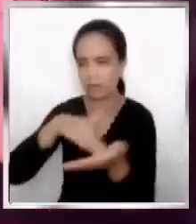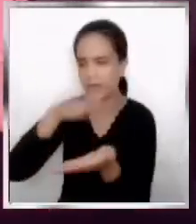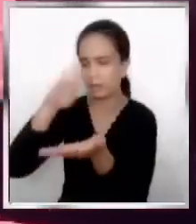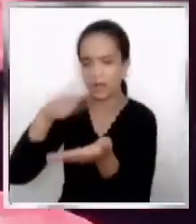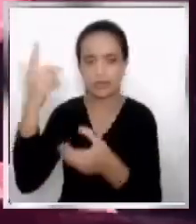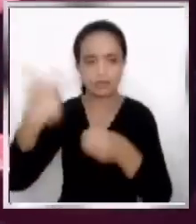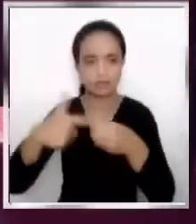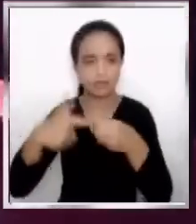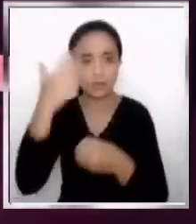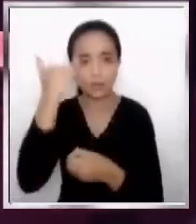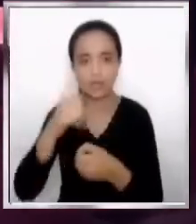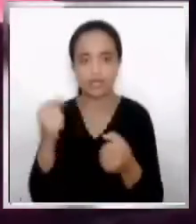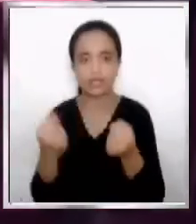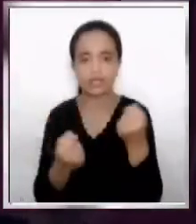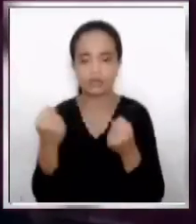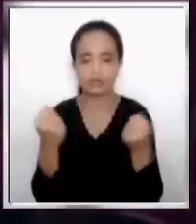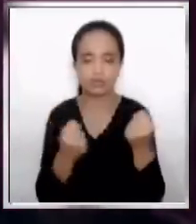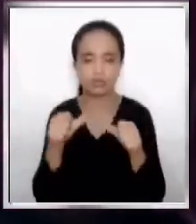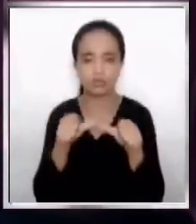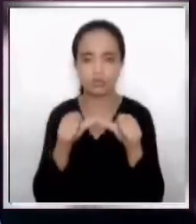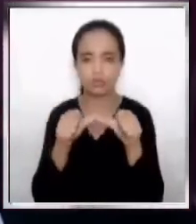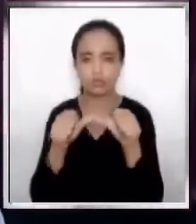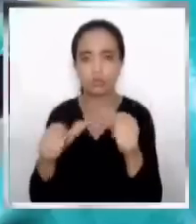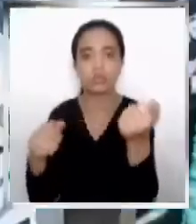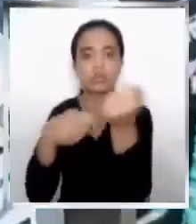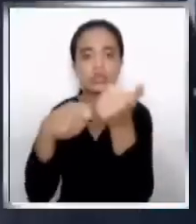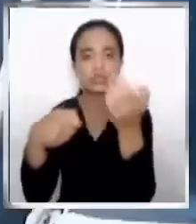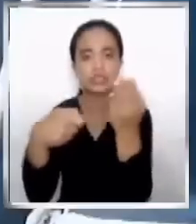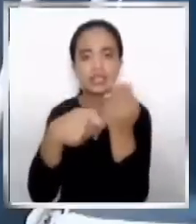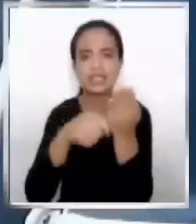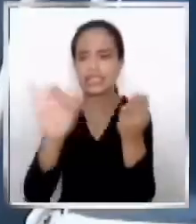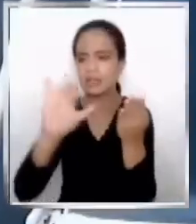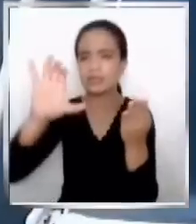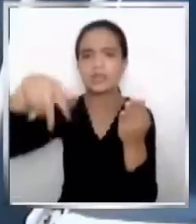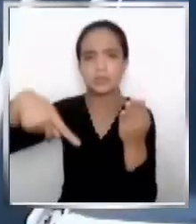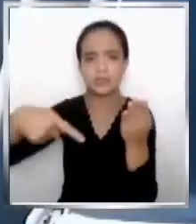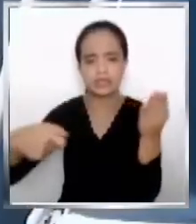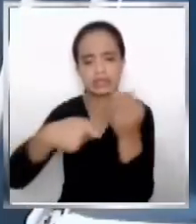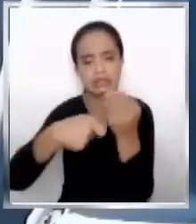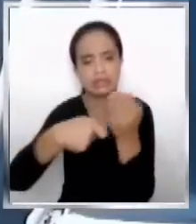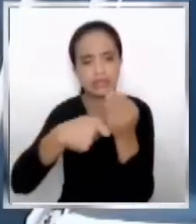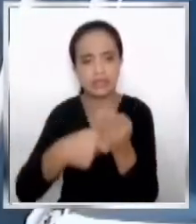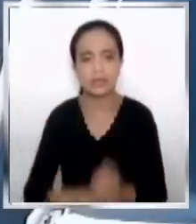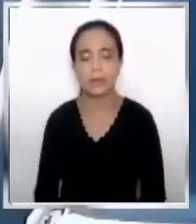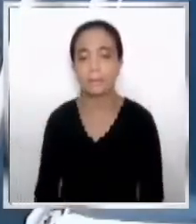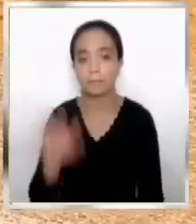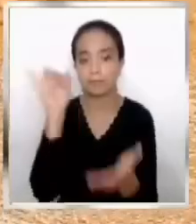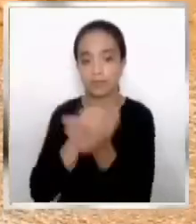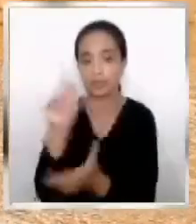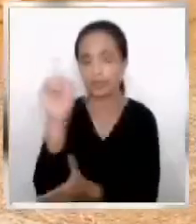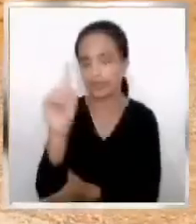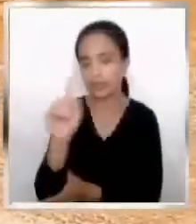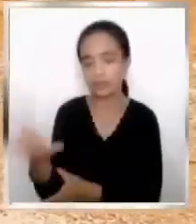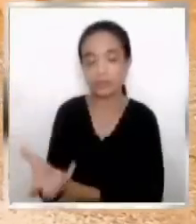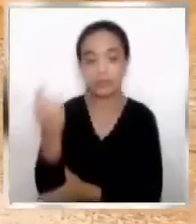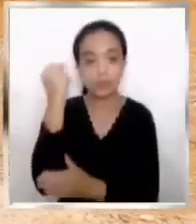umaandar ang kanyang kotse china-charge niya lang ito na parang cellphone ito ang kanyang improvised electric